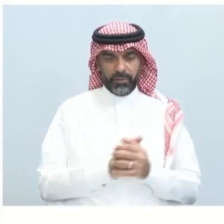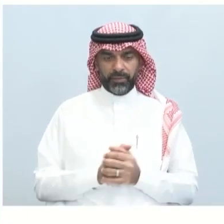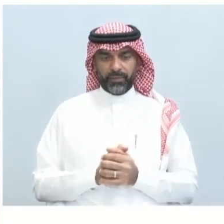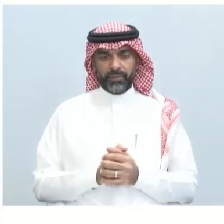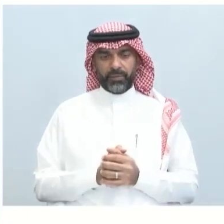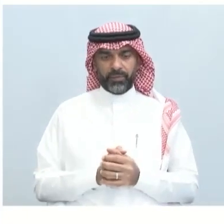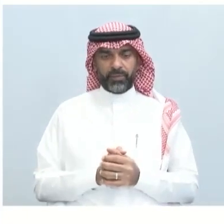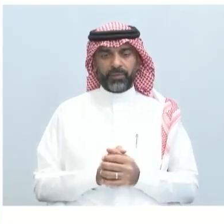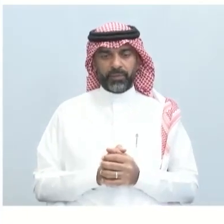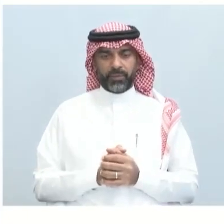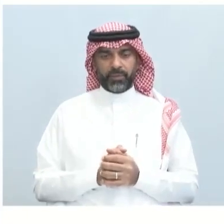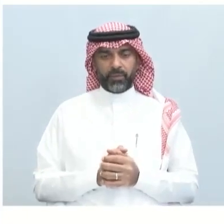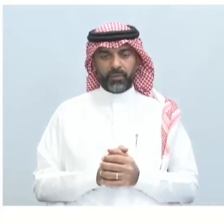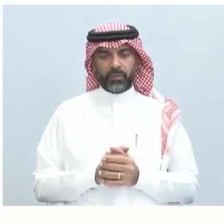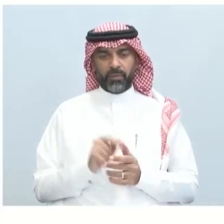Continue.